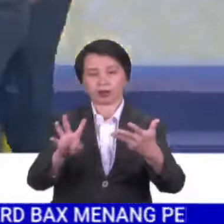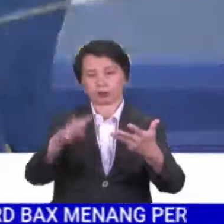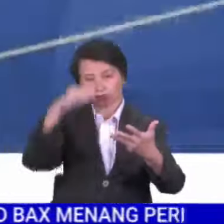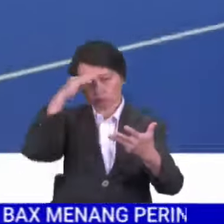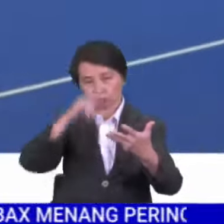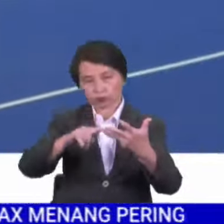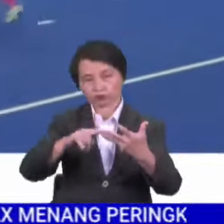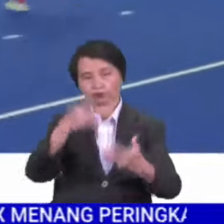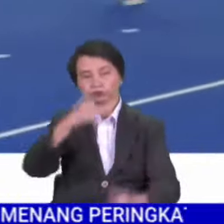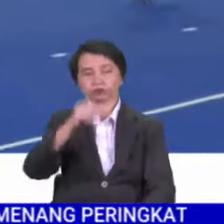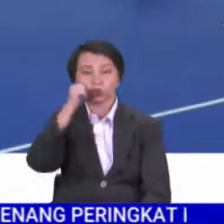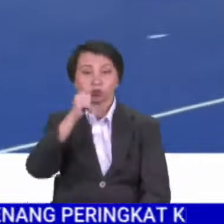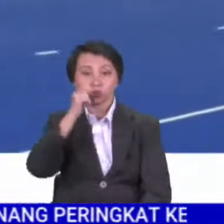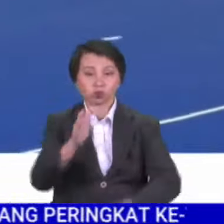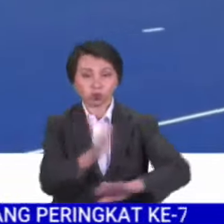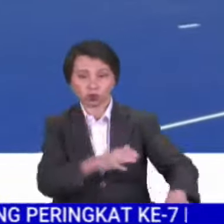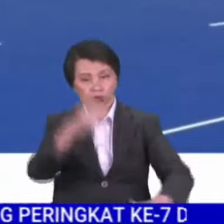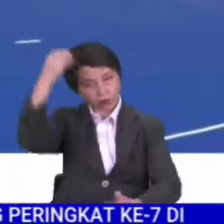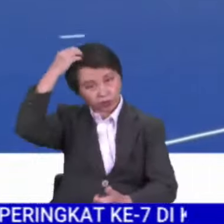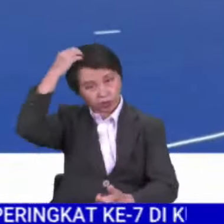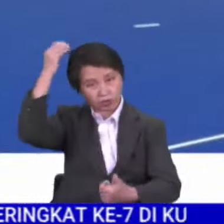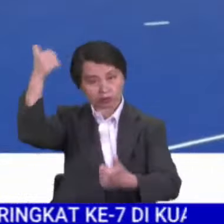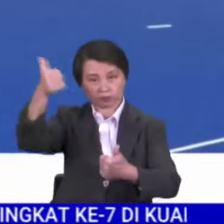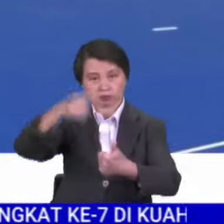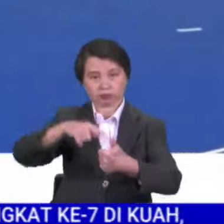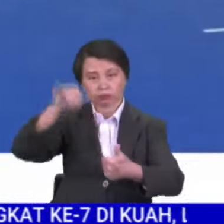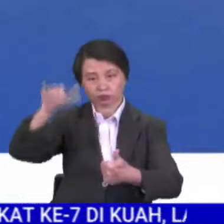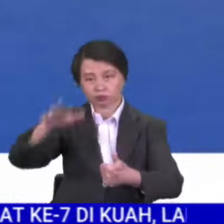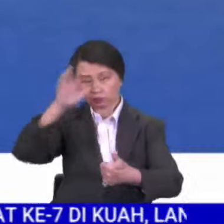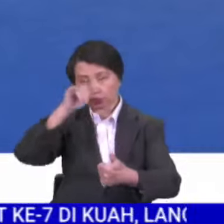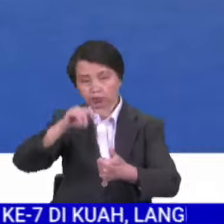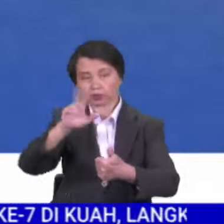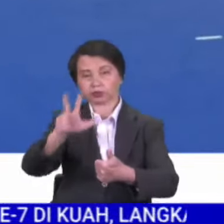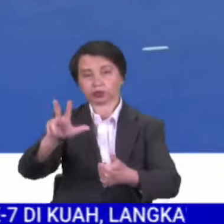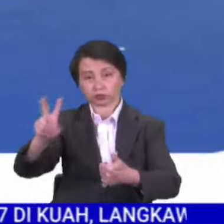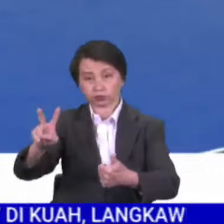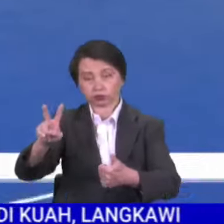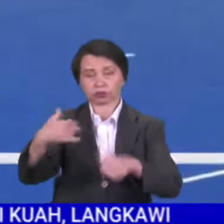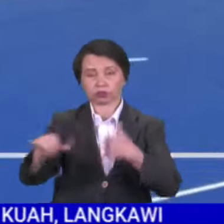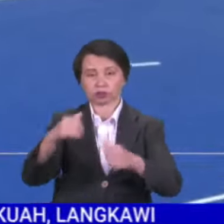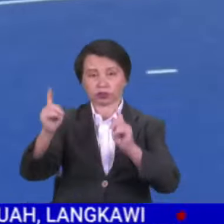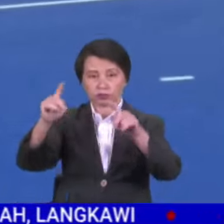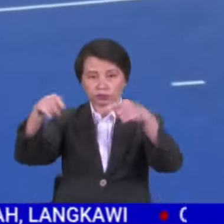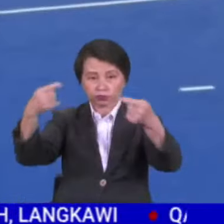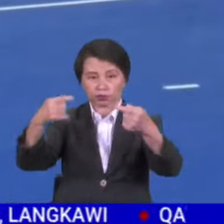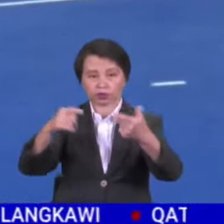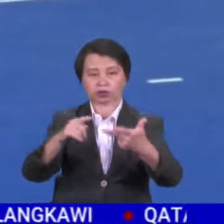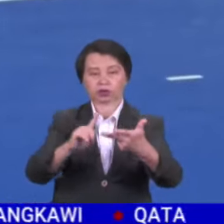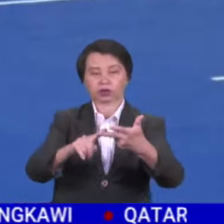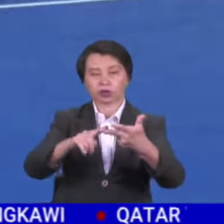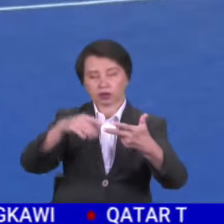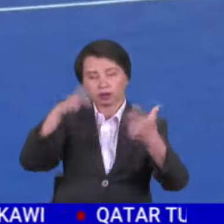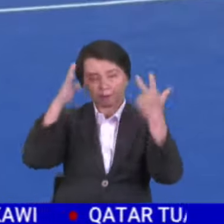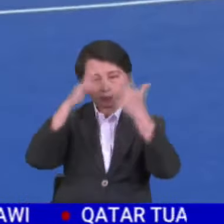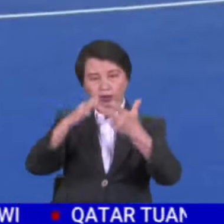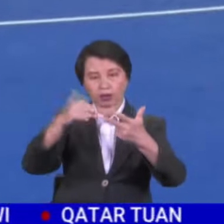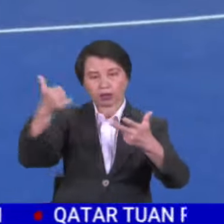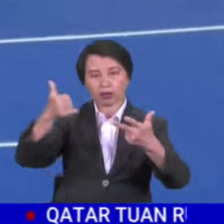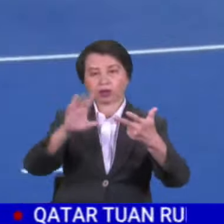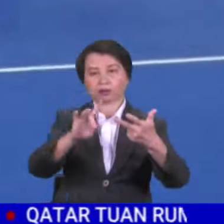Bagi kategori wanita pula, Selangor muncul juara setelah menewaskan Melaka 3-2 pada aksi final. Pahang pula mengatasi Pulau